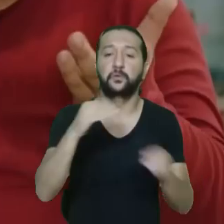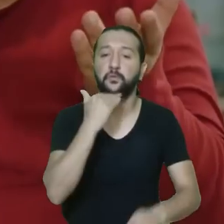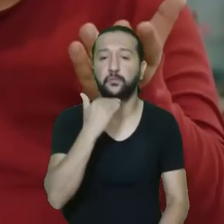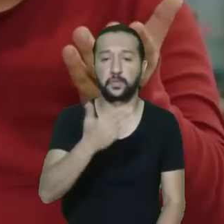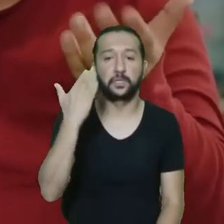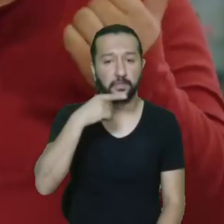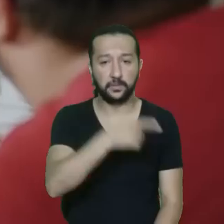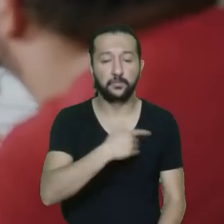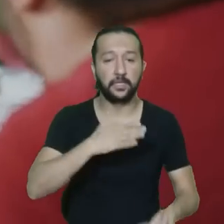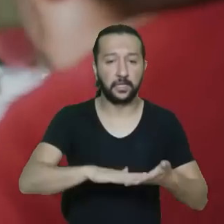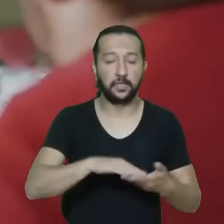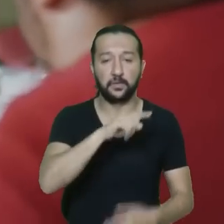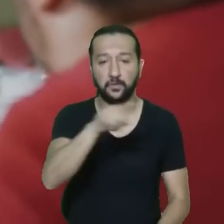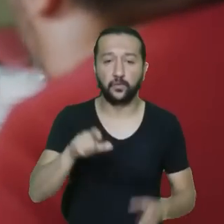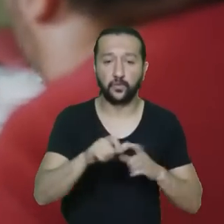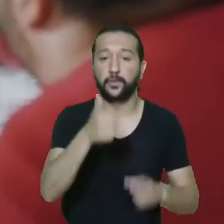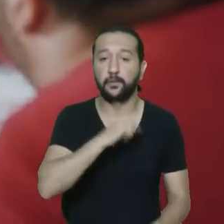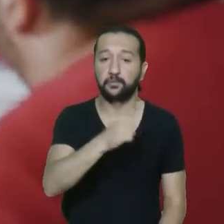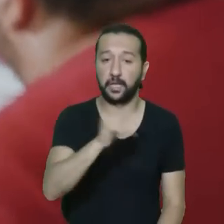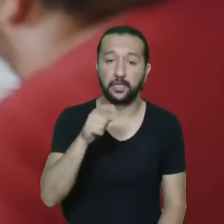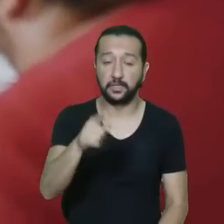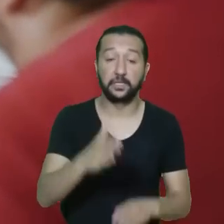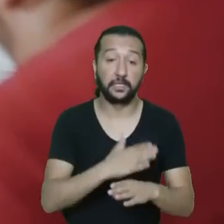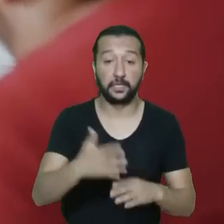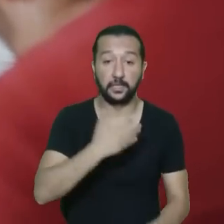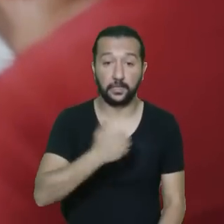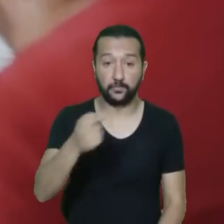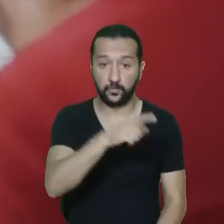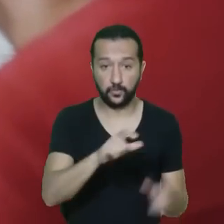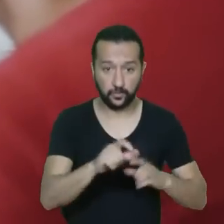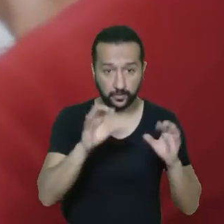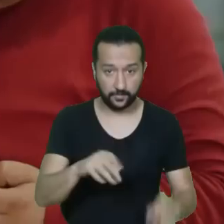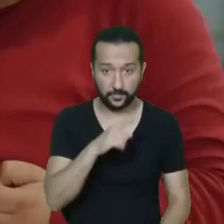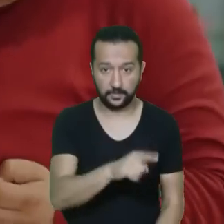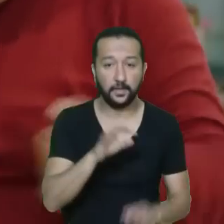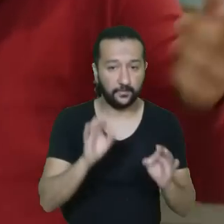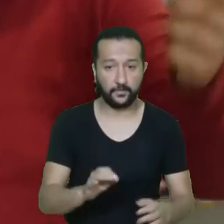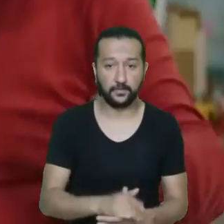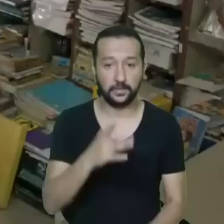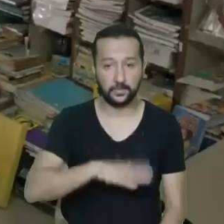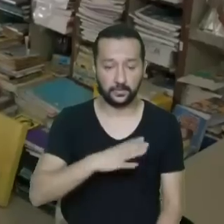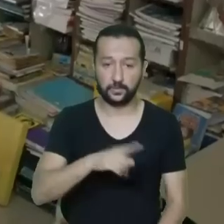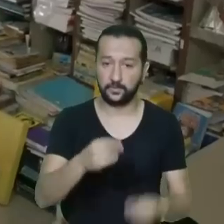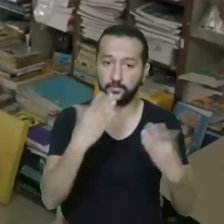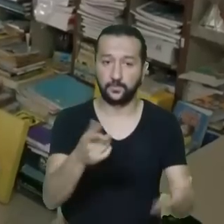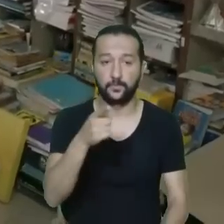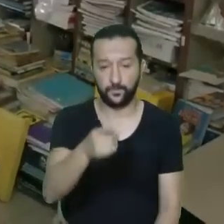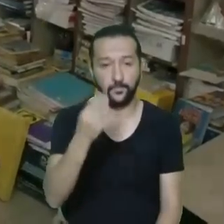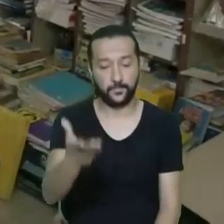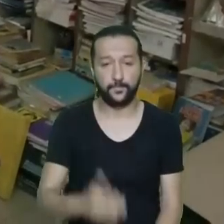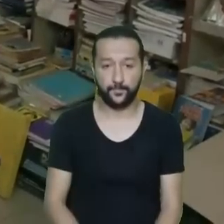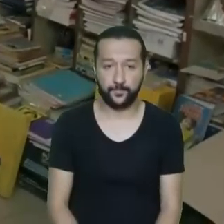satılacak? Geçenlerde bizim Makkaybı Süleyman abi aldı bir tek ama o da neden aldı bilmiyorum. Makkaybı Süleyman mı? İstiyorsan sana da veren bir